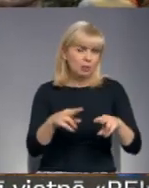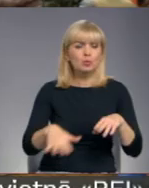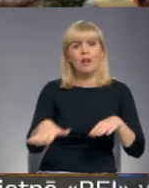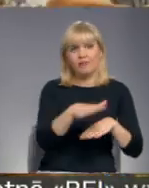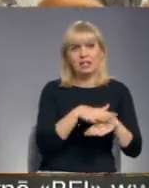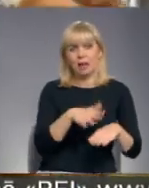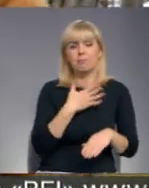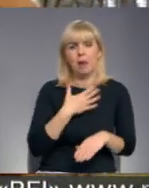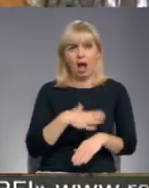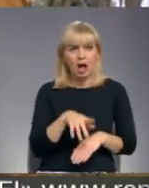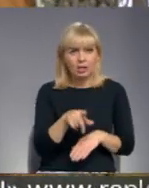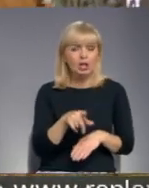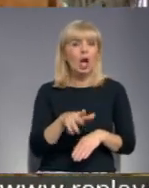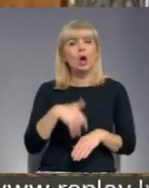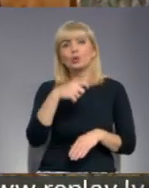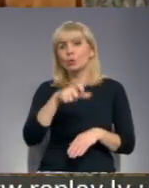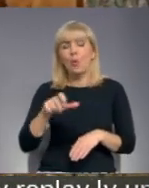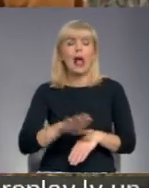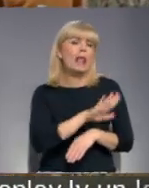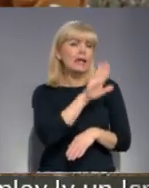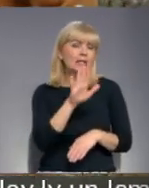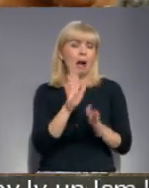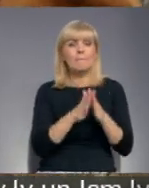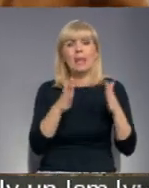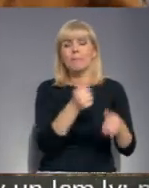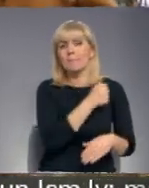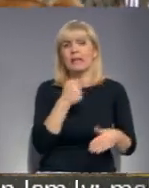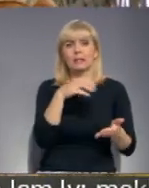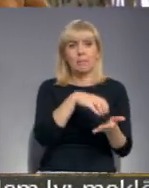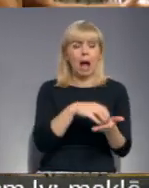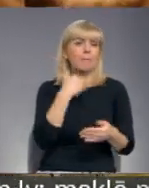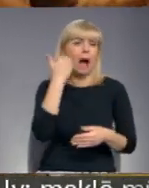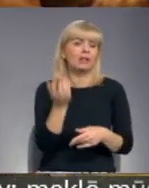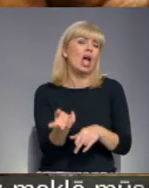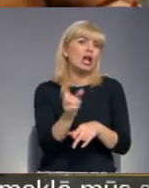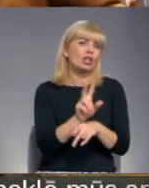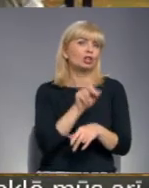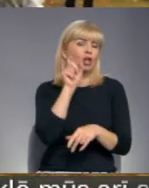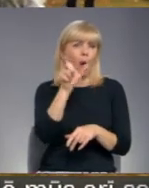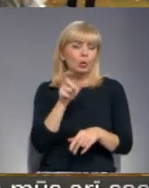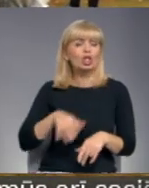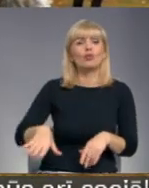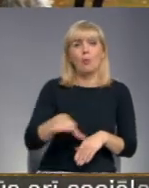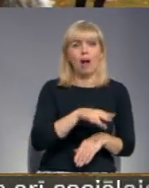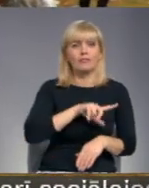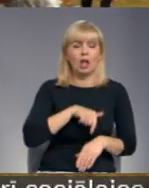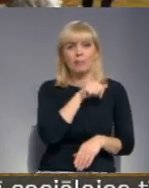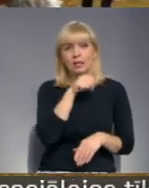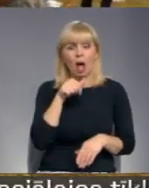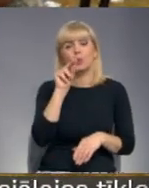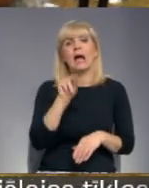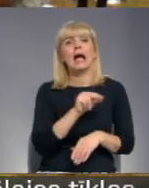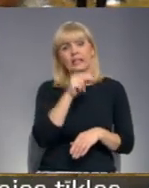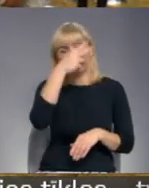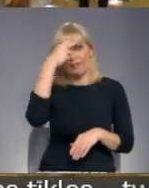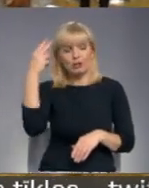patīk. Ja. Uz skolēnu dienu lielākajā militārajā bāzē Baltijā ieradušies jaunieši no visas Latvijas. Tālu Kristīgā